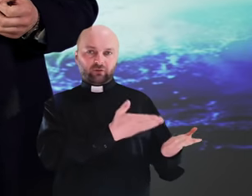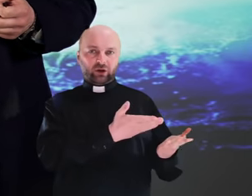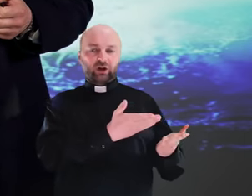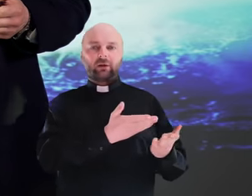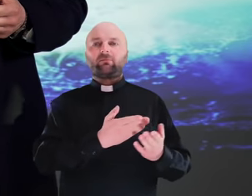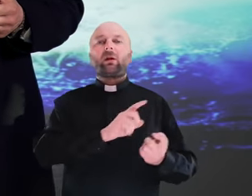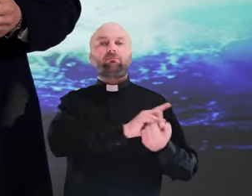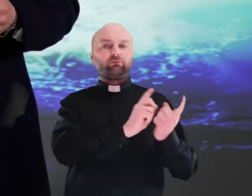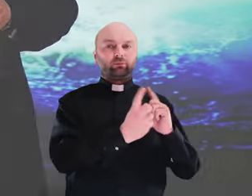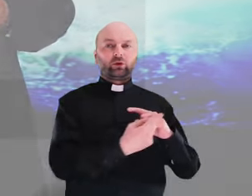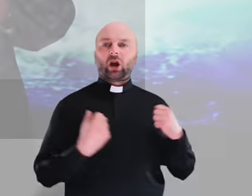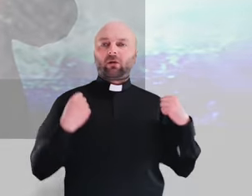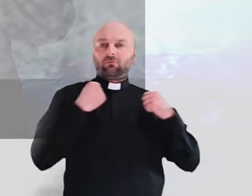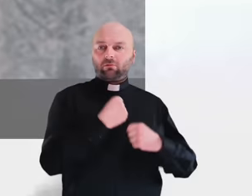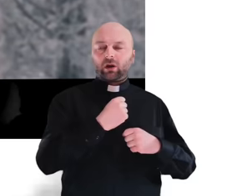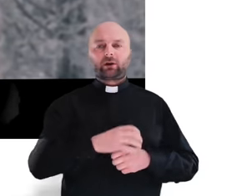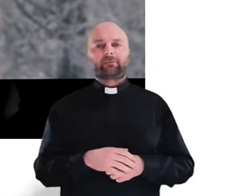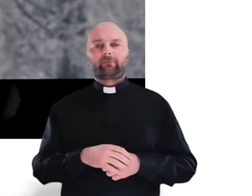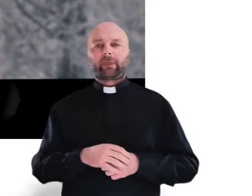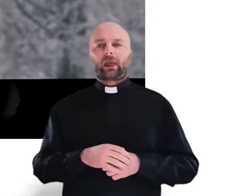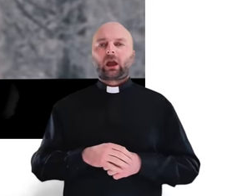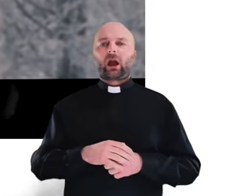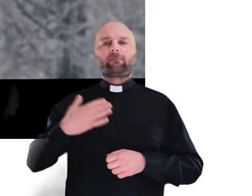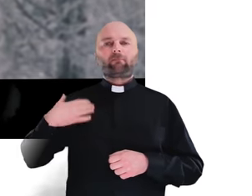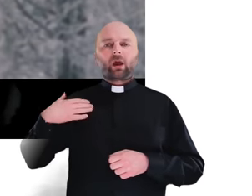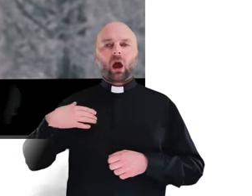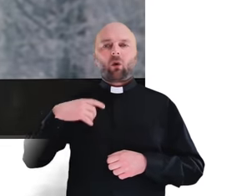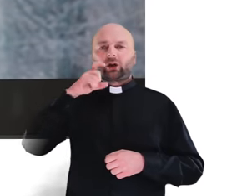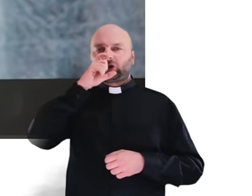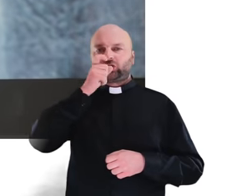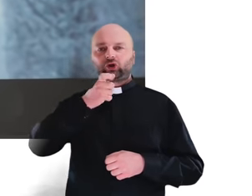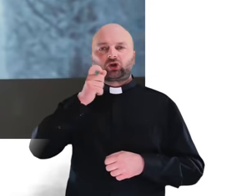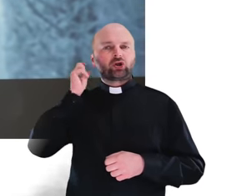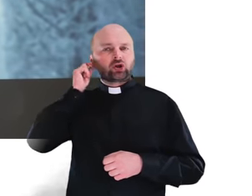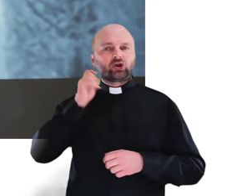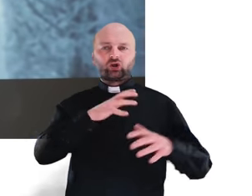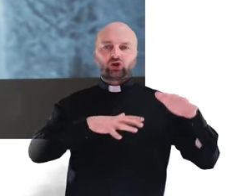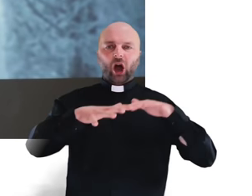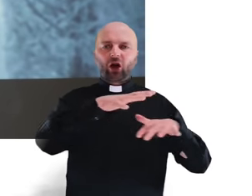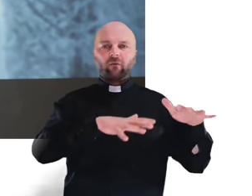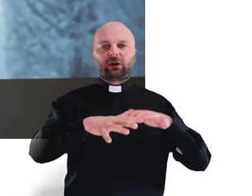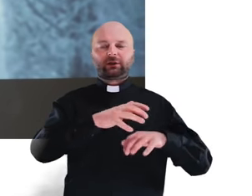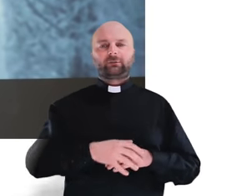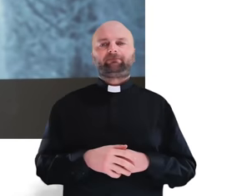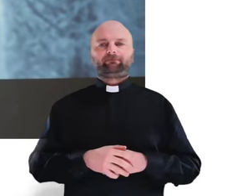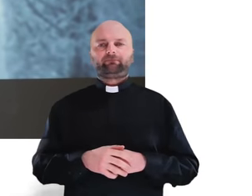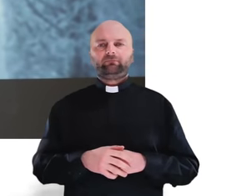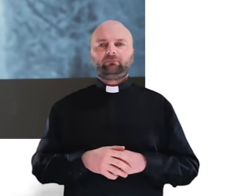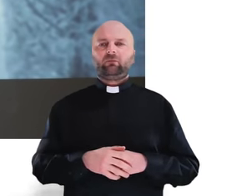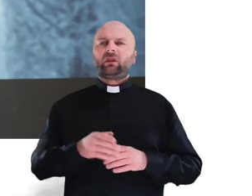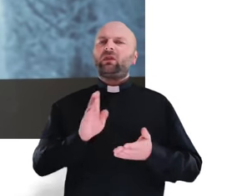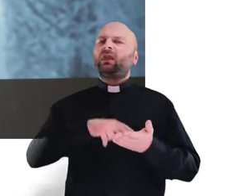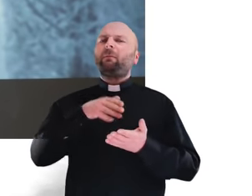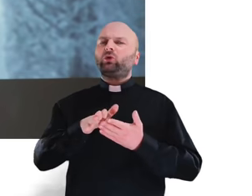dla niepoznaki przybiera postać białej czarownicy, która, wiecie, na początku jest